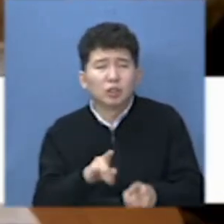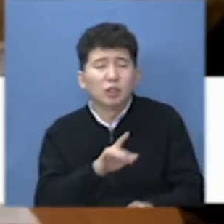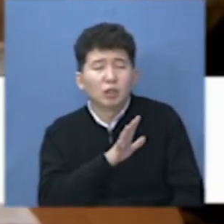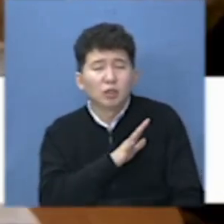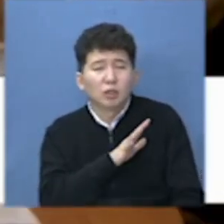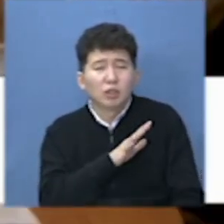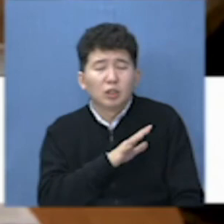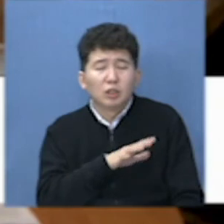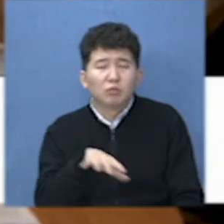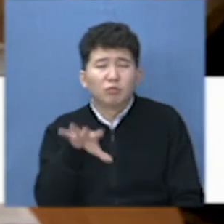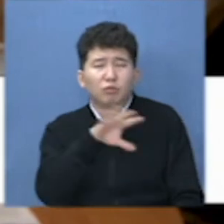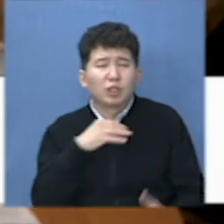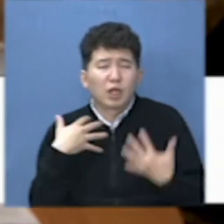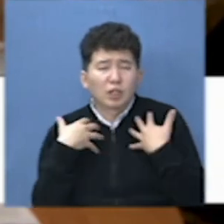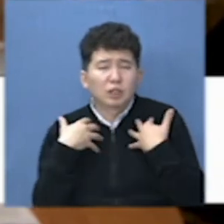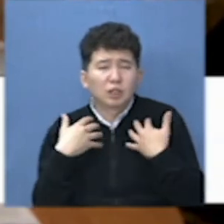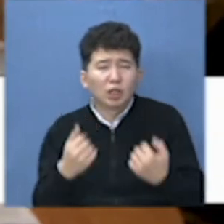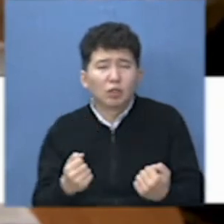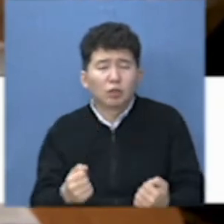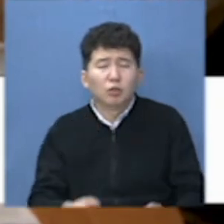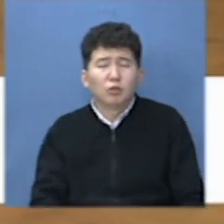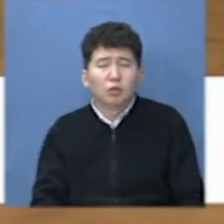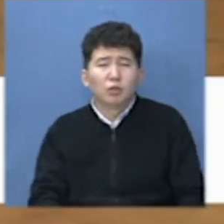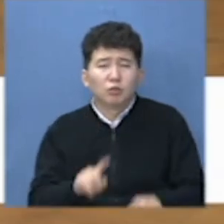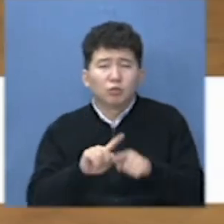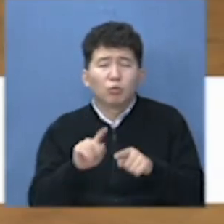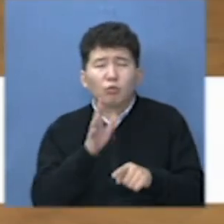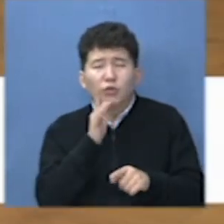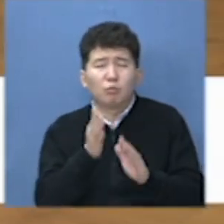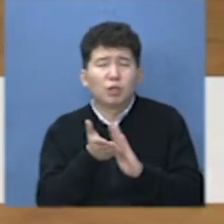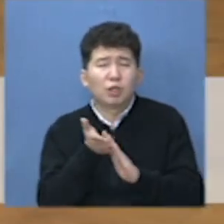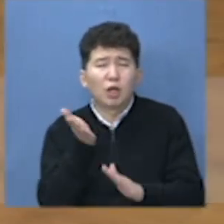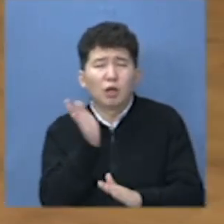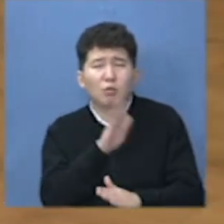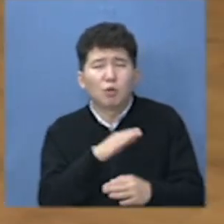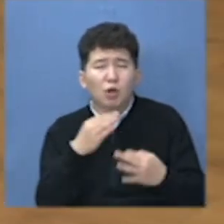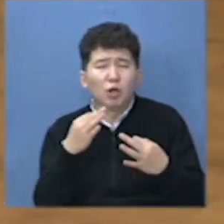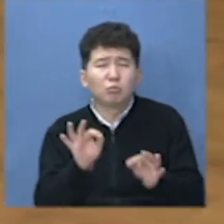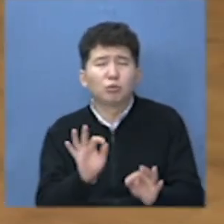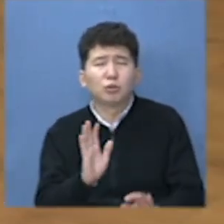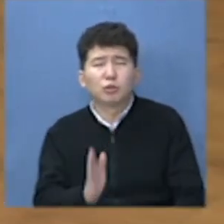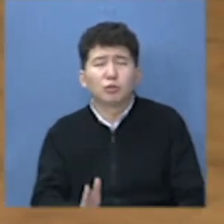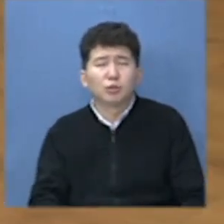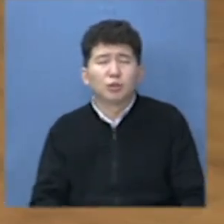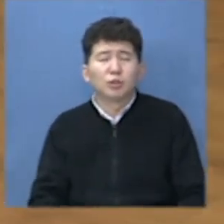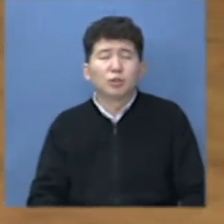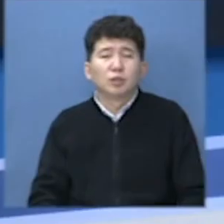жағдайы жақсы. Алдағы уақытта үйлеріне жіберіледі. Фатима Тілеханқызы, Диас Талғатұлы, Алтай ақпарат.